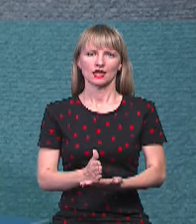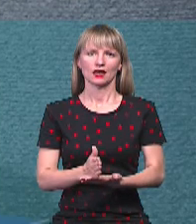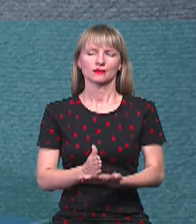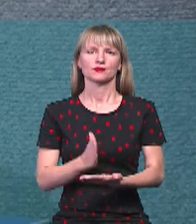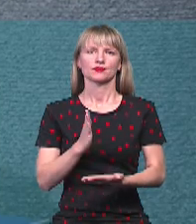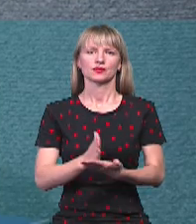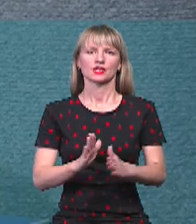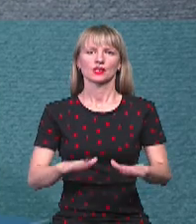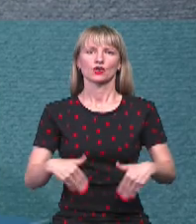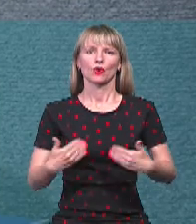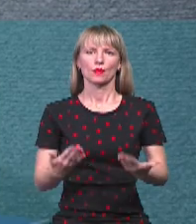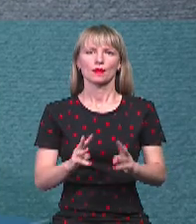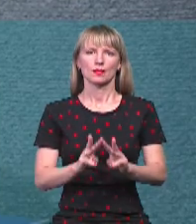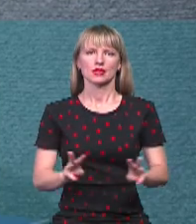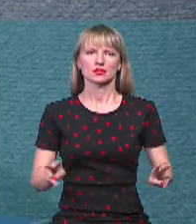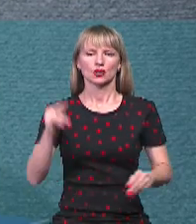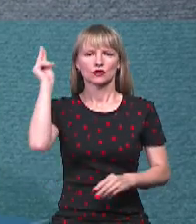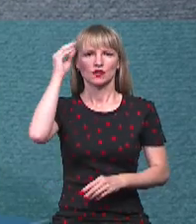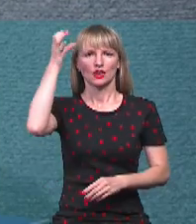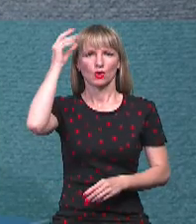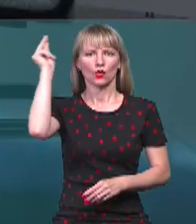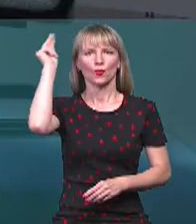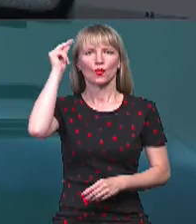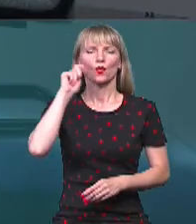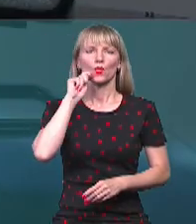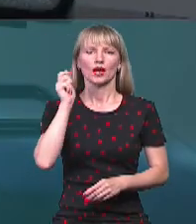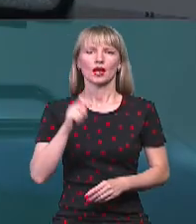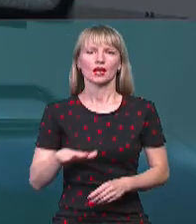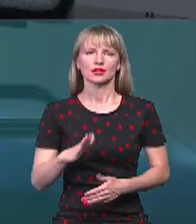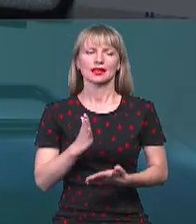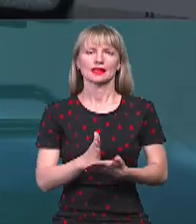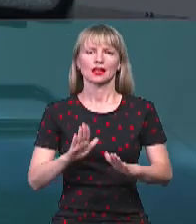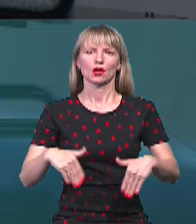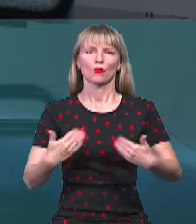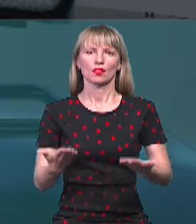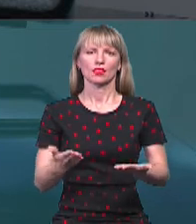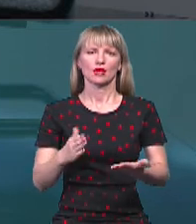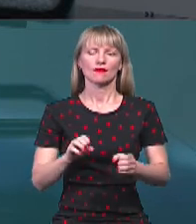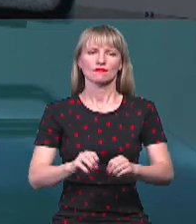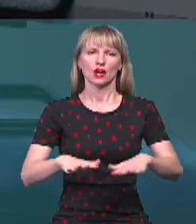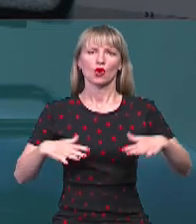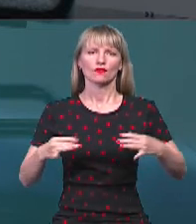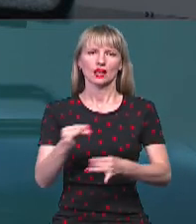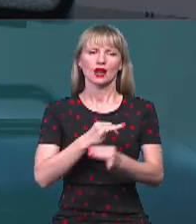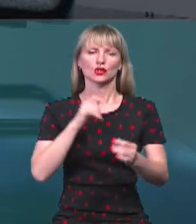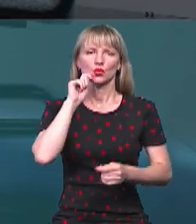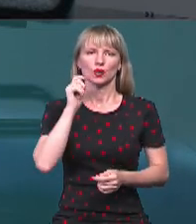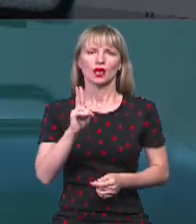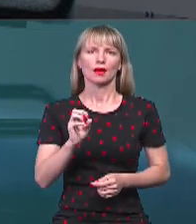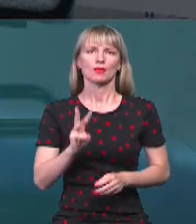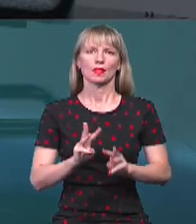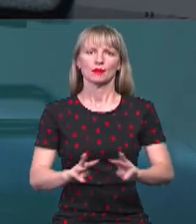Є рекомендації Міністерства освіти і науки України, є рекомендації Верховній Раді України,